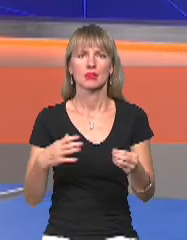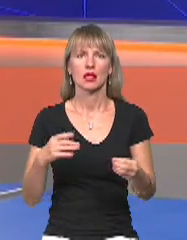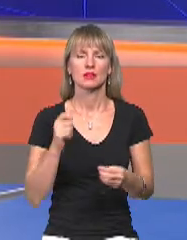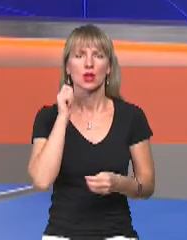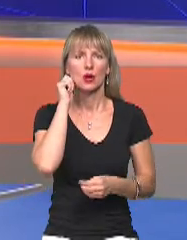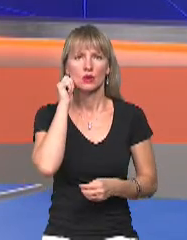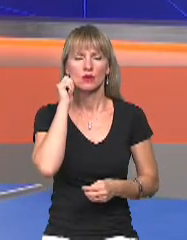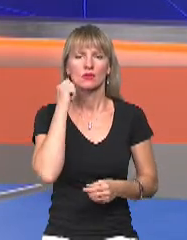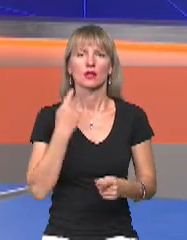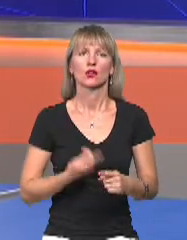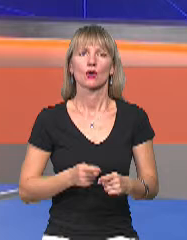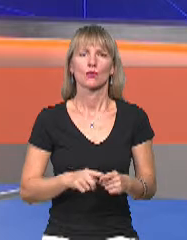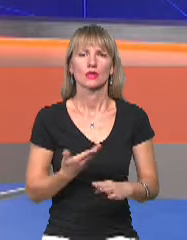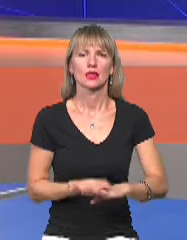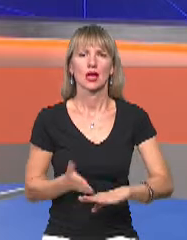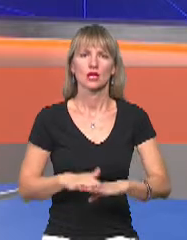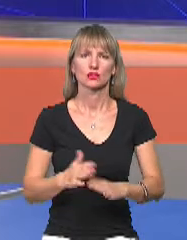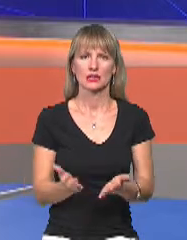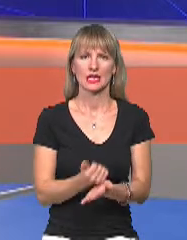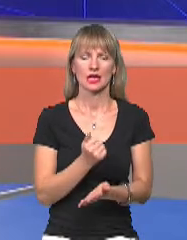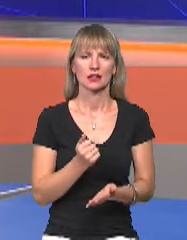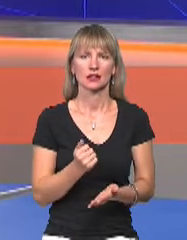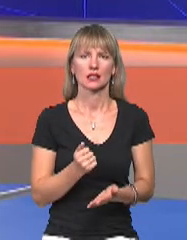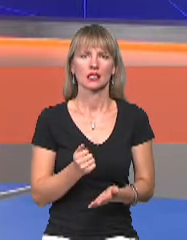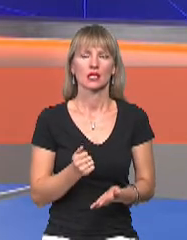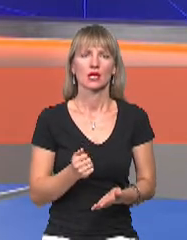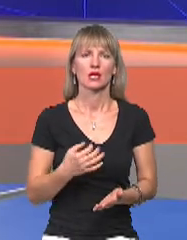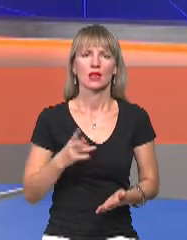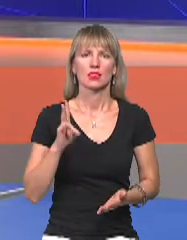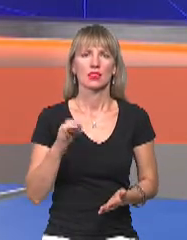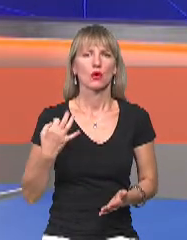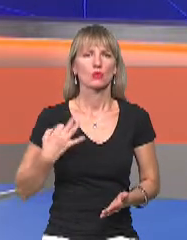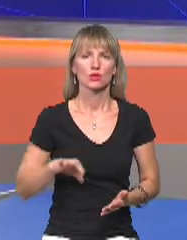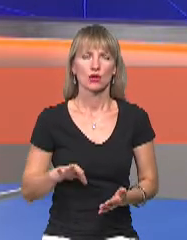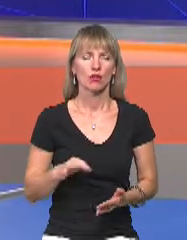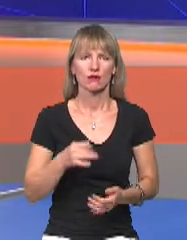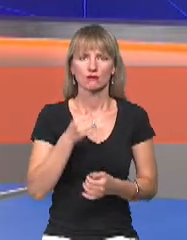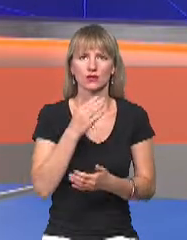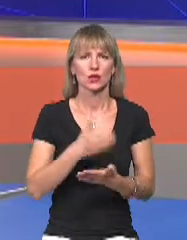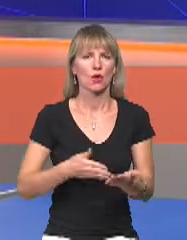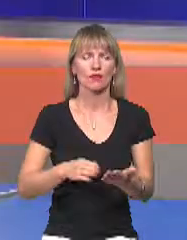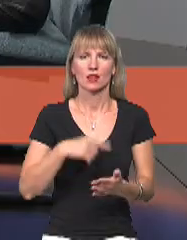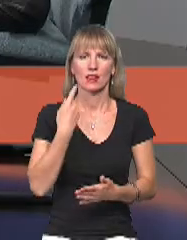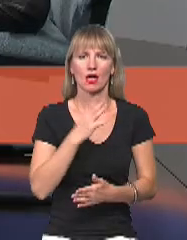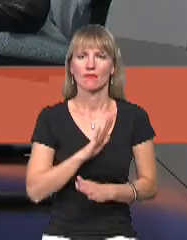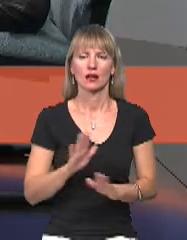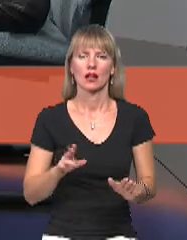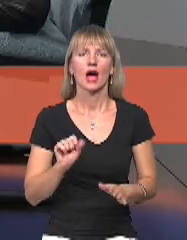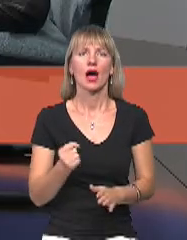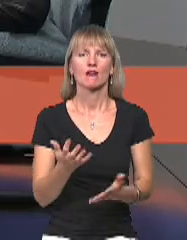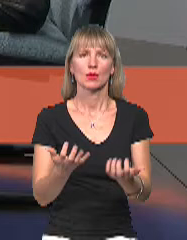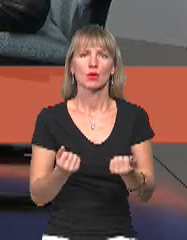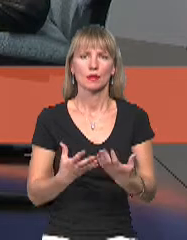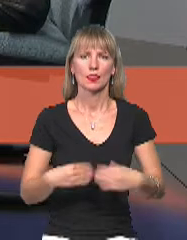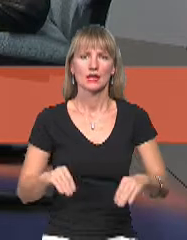16-15 років, тому дуже тяжко знайти тоді на, ну, усиновлення взагалі мова не йде, а в прийомну